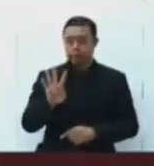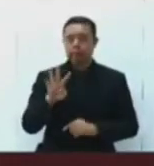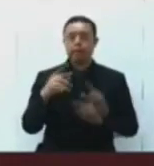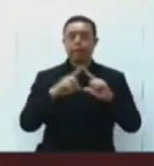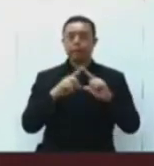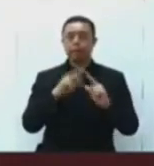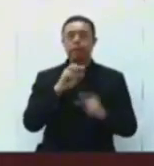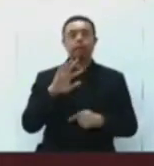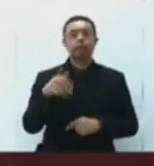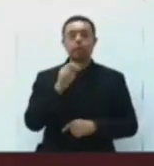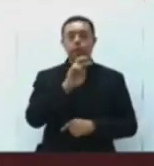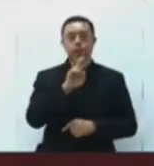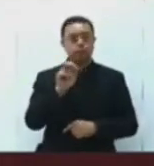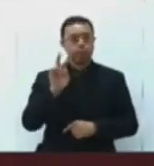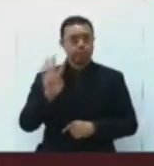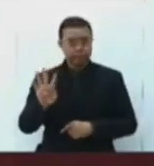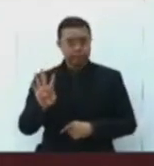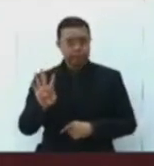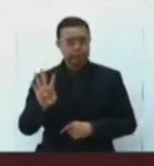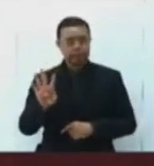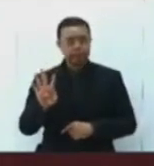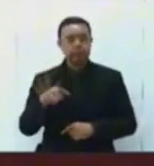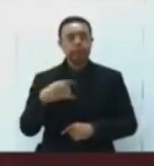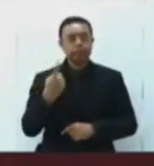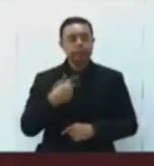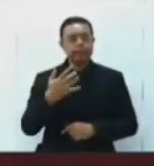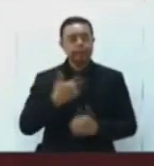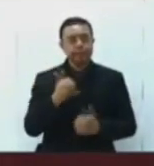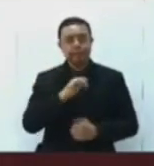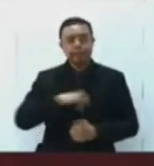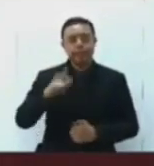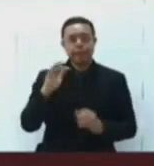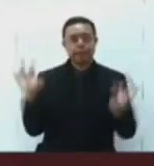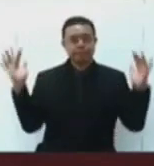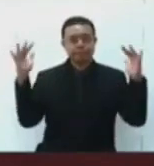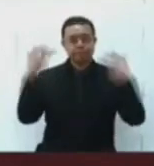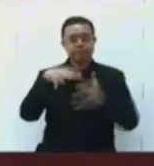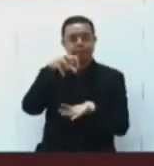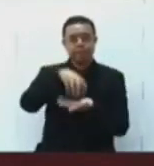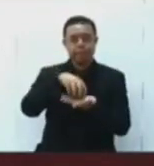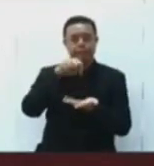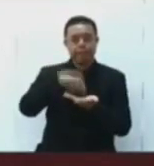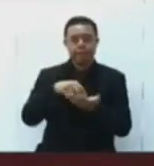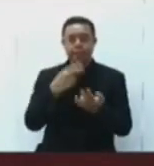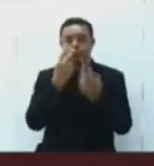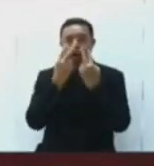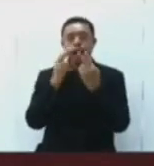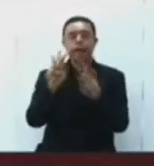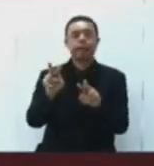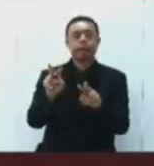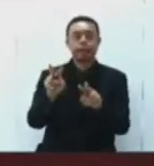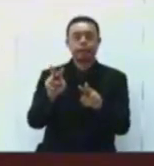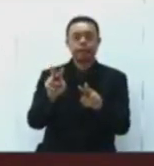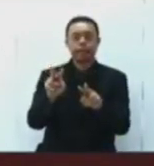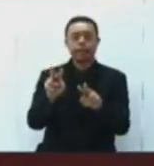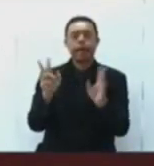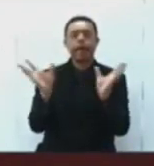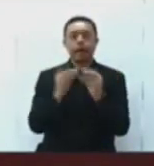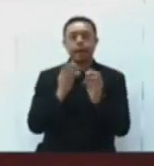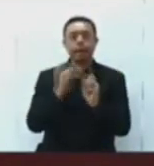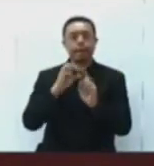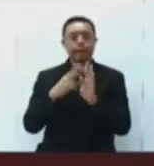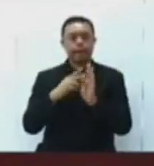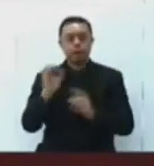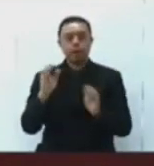24 April tahun 2024 kita bersama-sama hadir menyaksikan